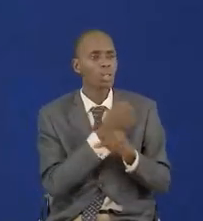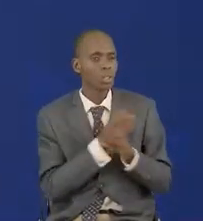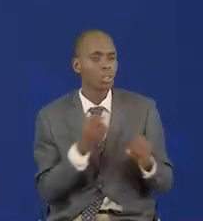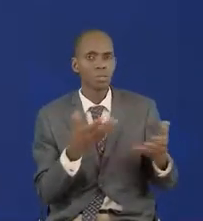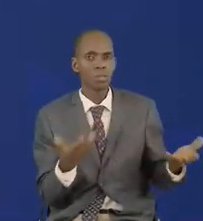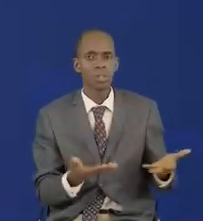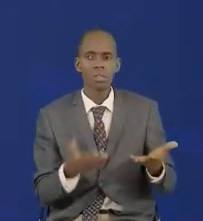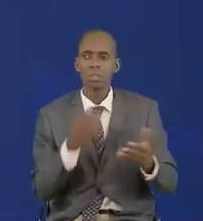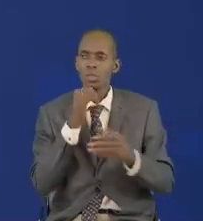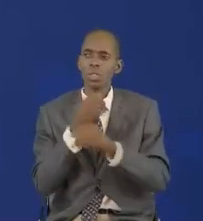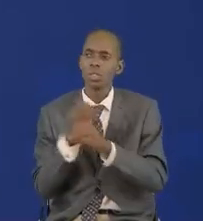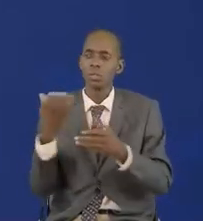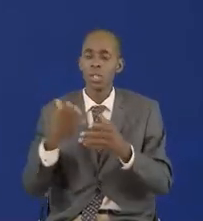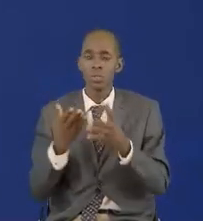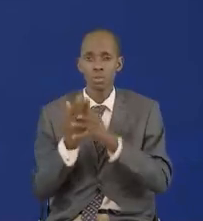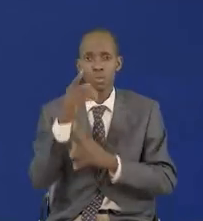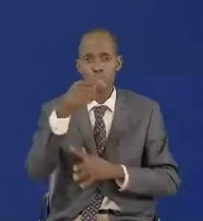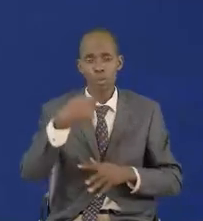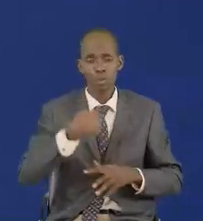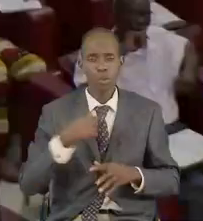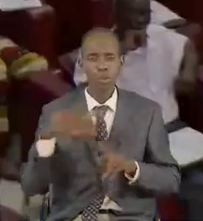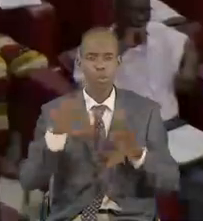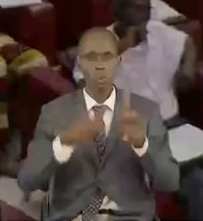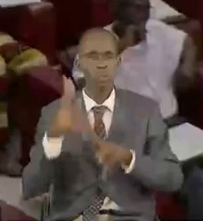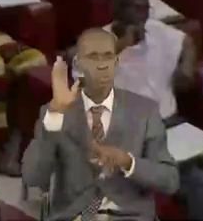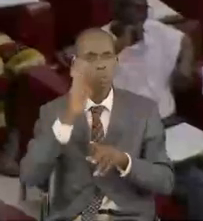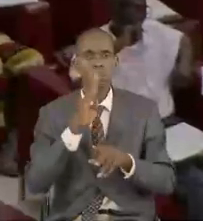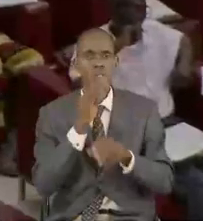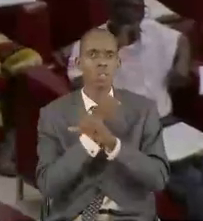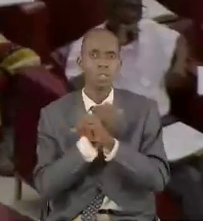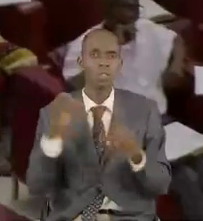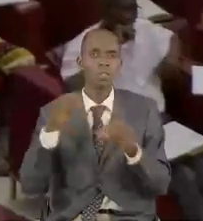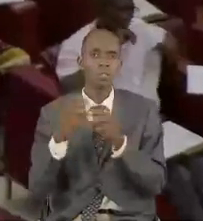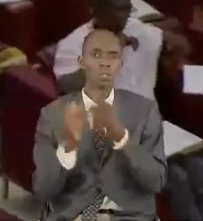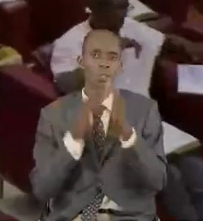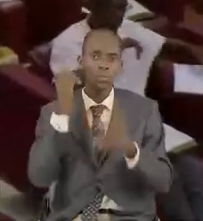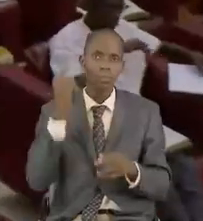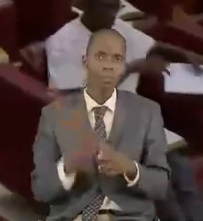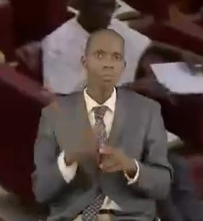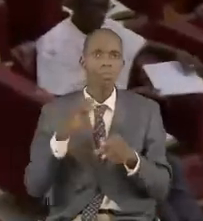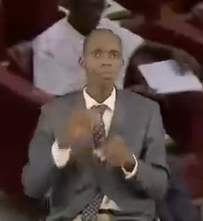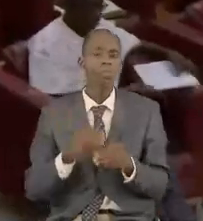nous il sera mené au nom de Jésus Christ et le verset 11